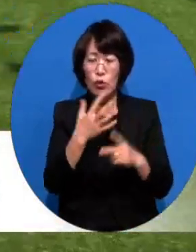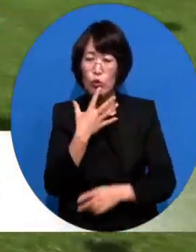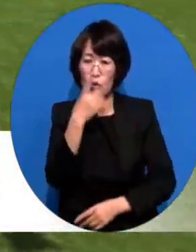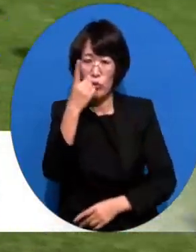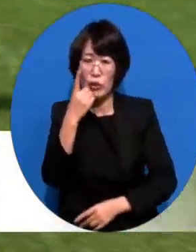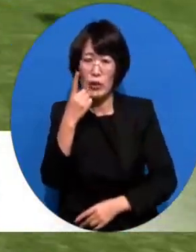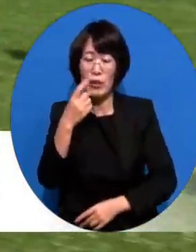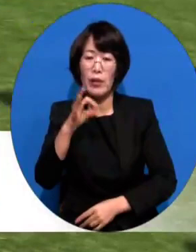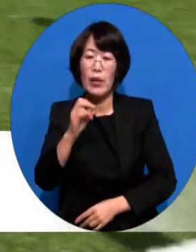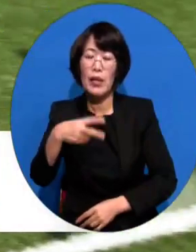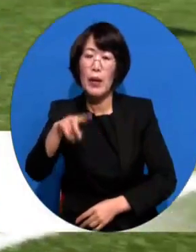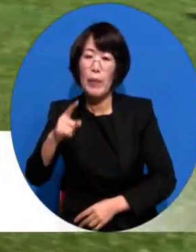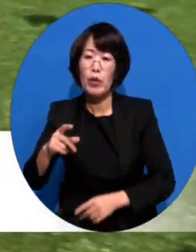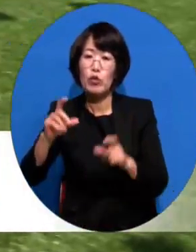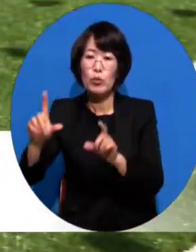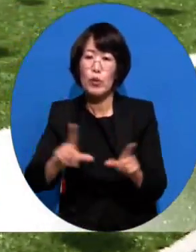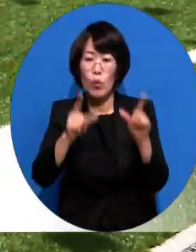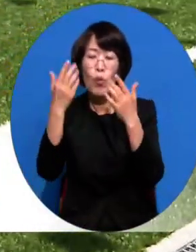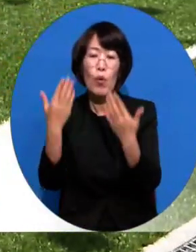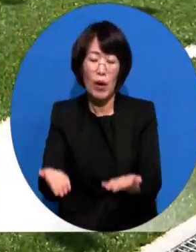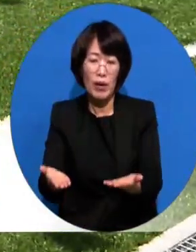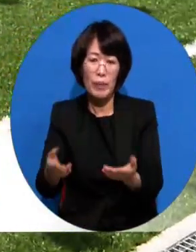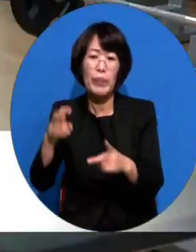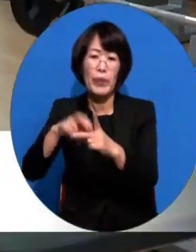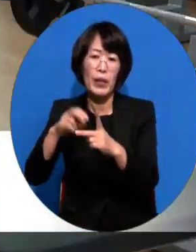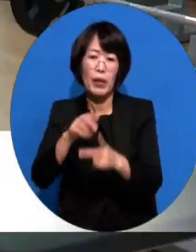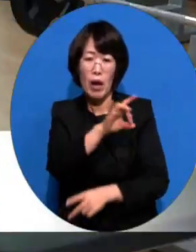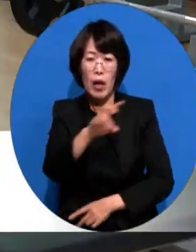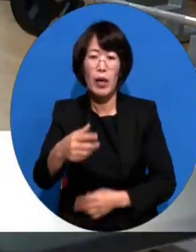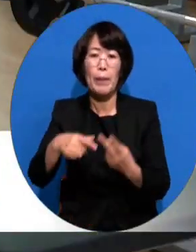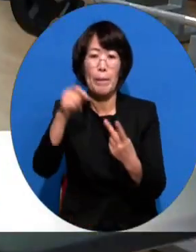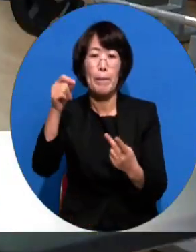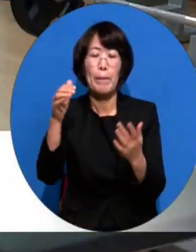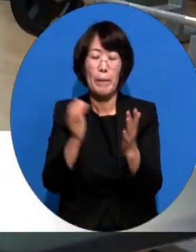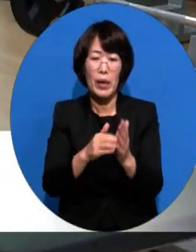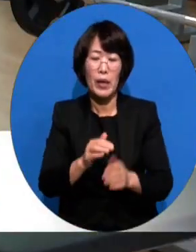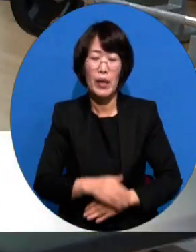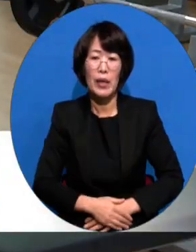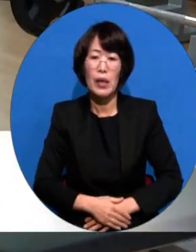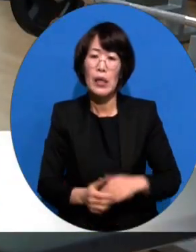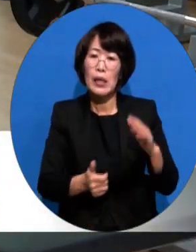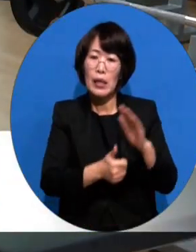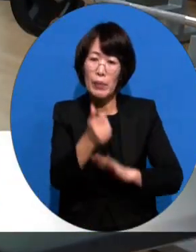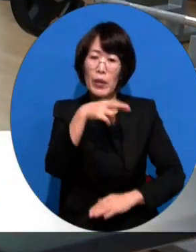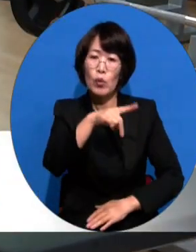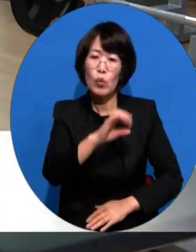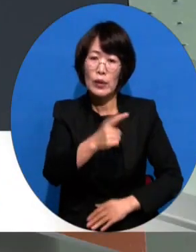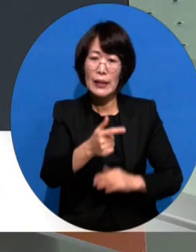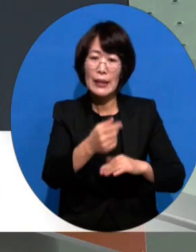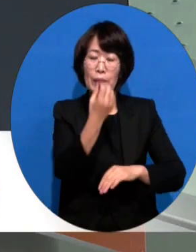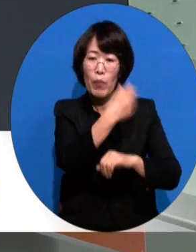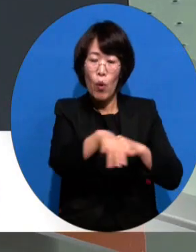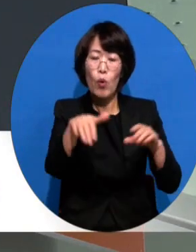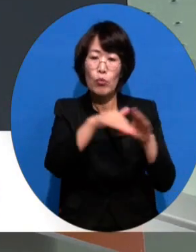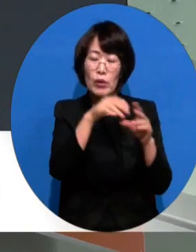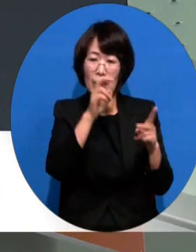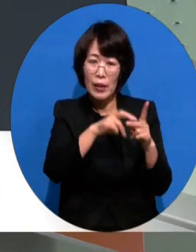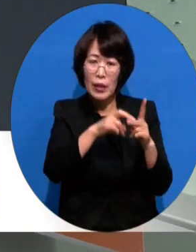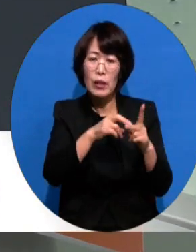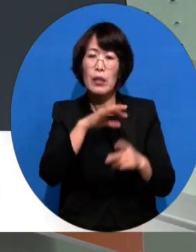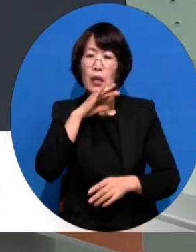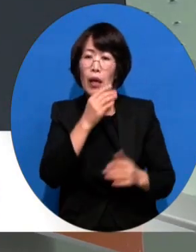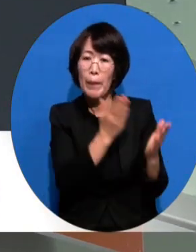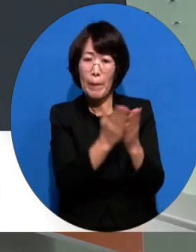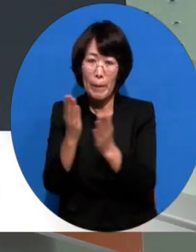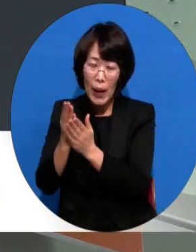순천 외서면 주민 공감쉼터가 각각 선정됐습니다. 희망 송지 복합문화센터는